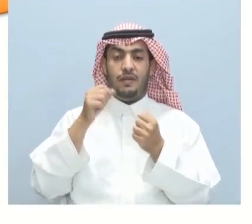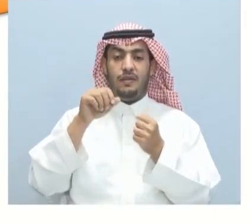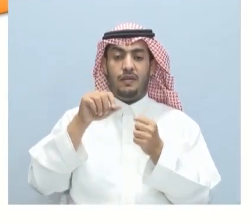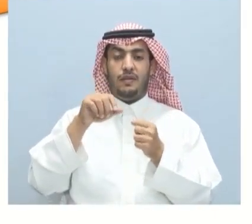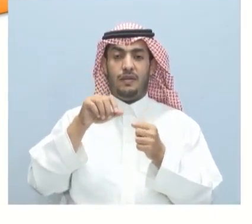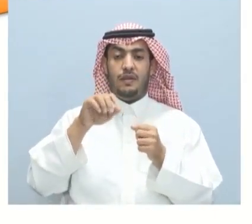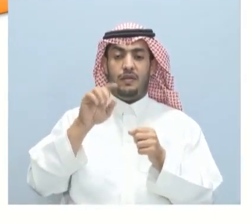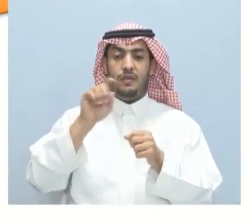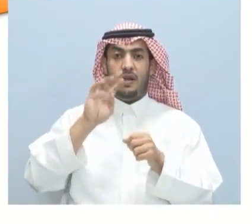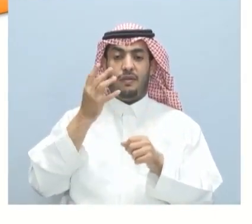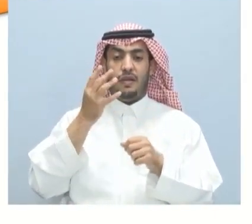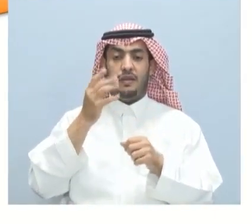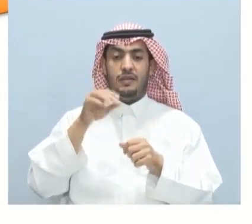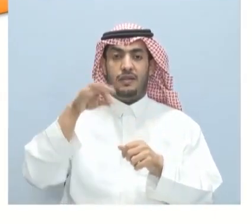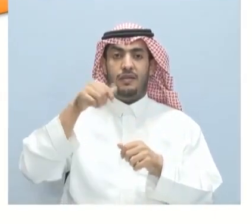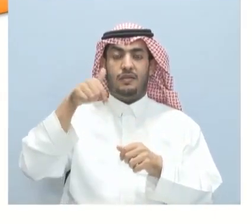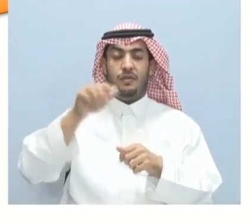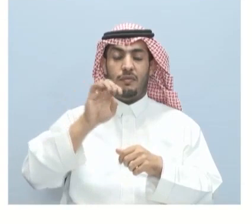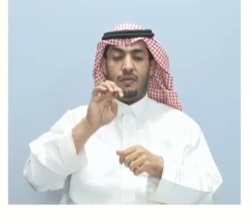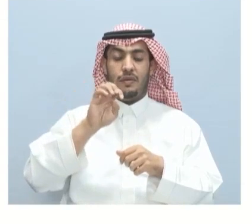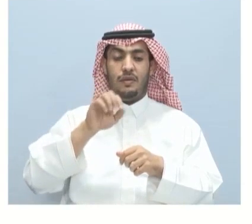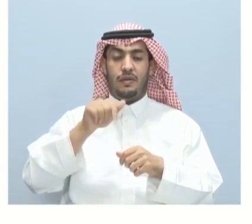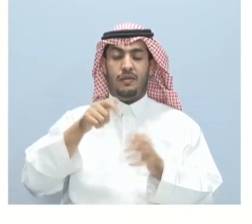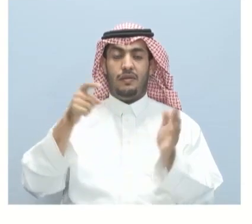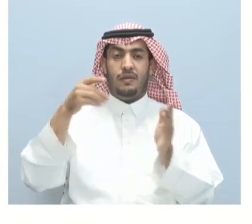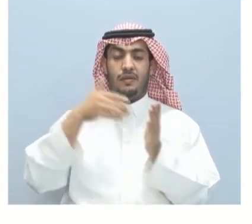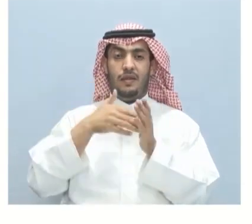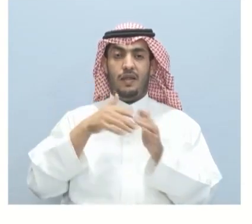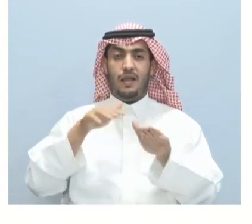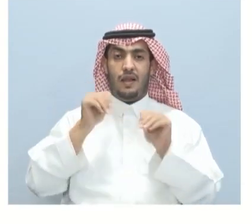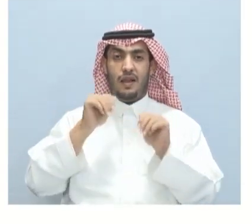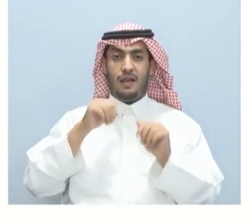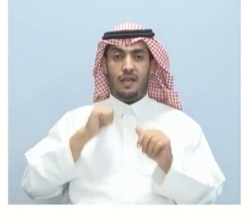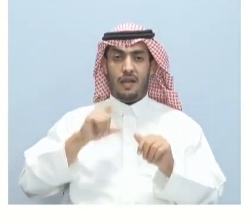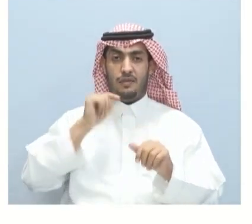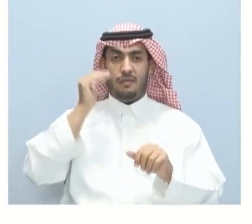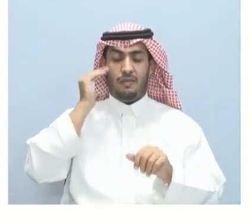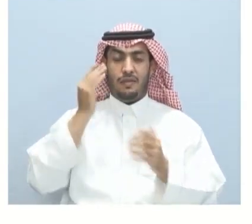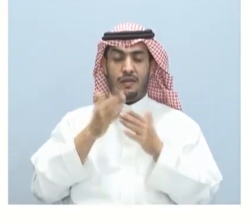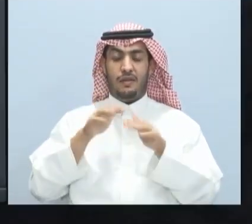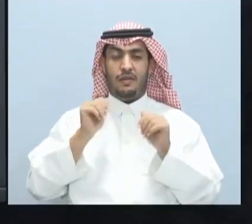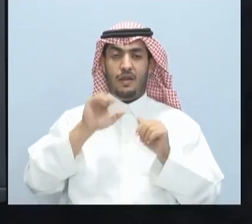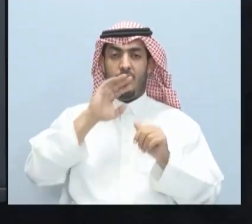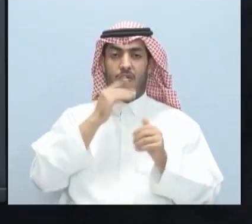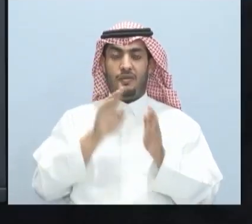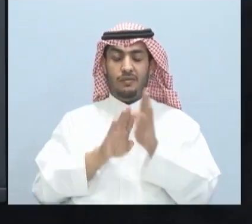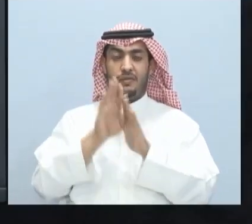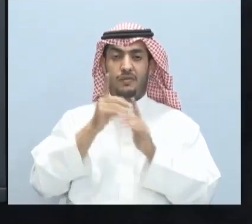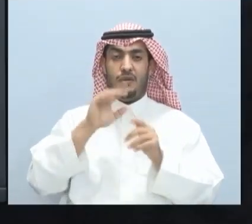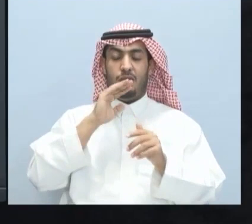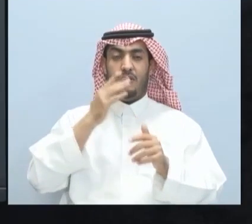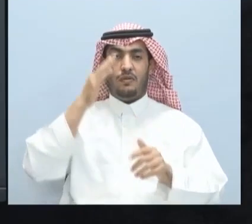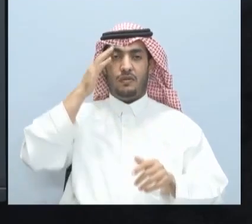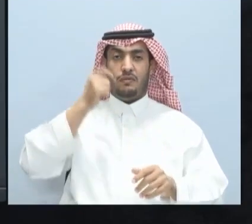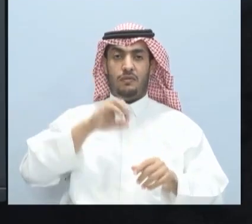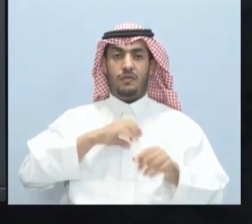تدريب سؤال 14 صفحه 46 بذلك عزيزي الطالب والطالبه انتهينا من درسنا اليوم ان وفقنا من الله اخطانا من